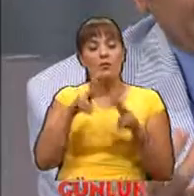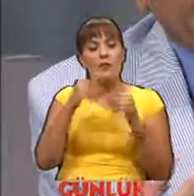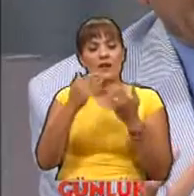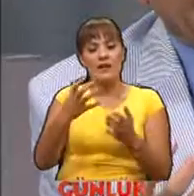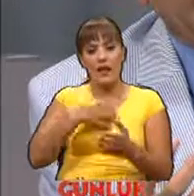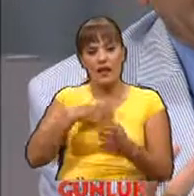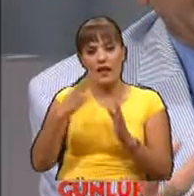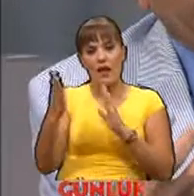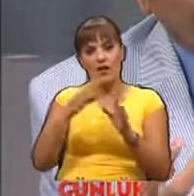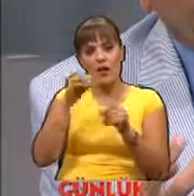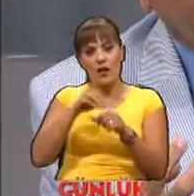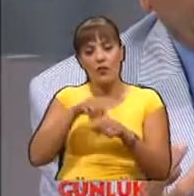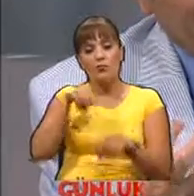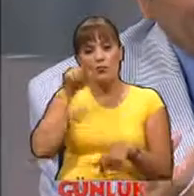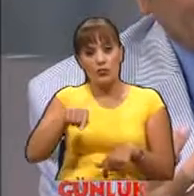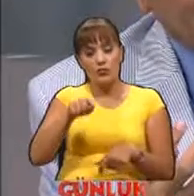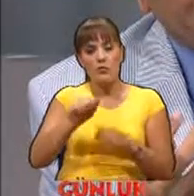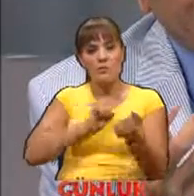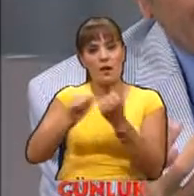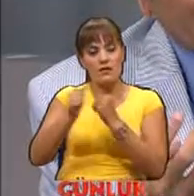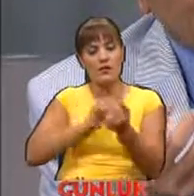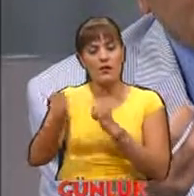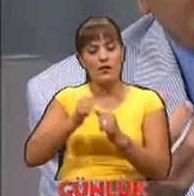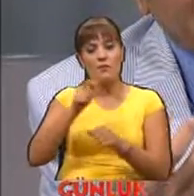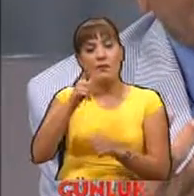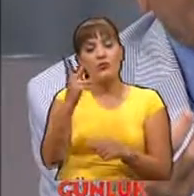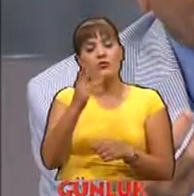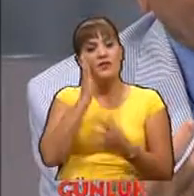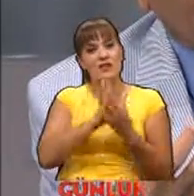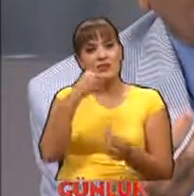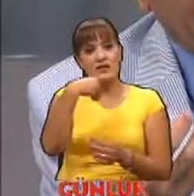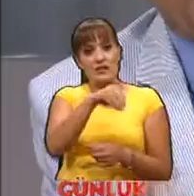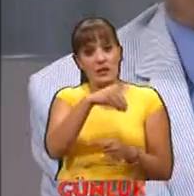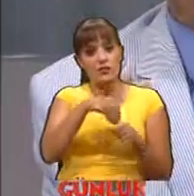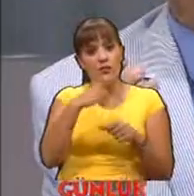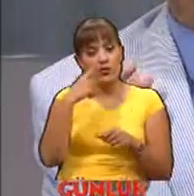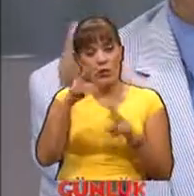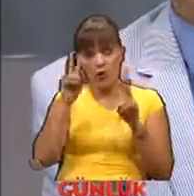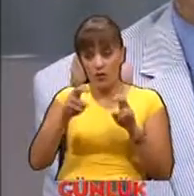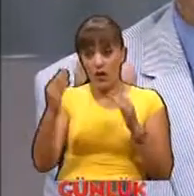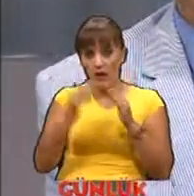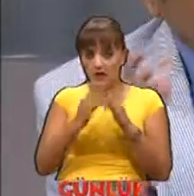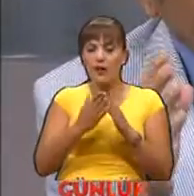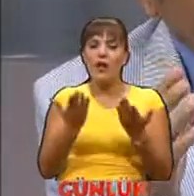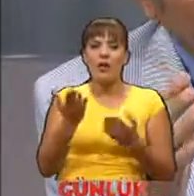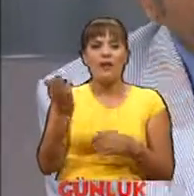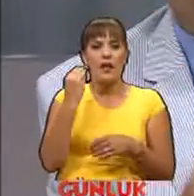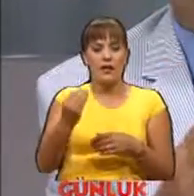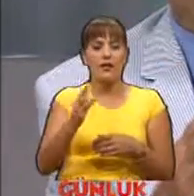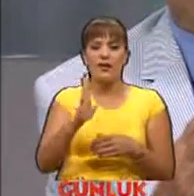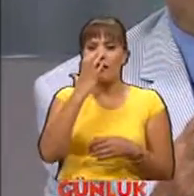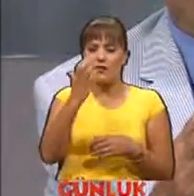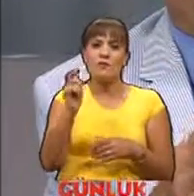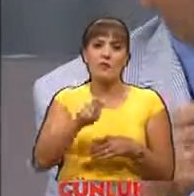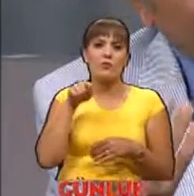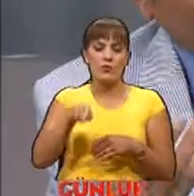mirasçı kendi aralarında bunun pazarlık suretiyle bir üçüncü kişiye satılması konusunda anlaşırlarsa ne âlâ. Ki tavsiye